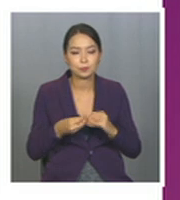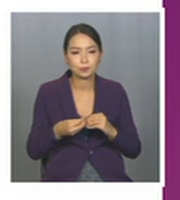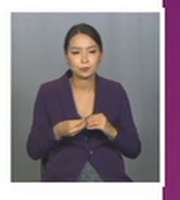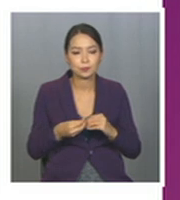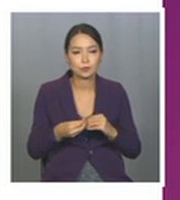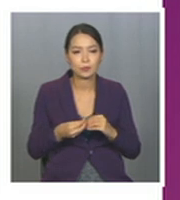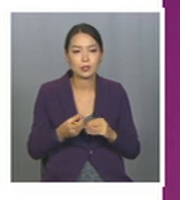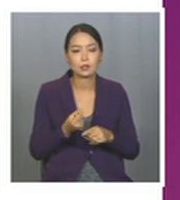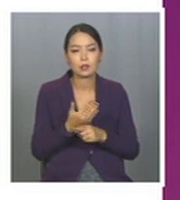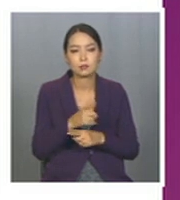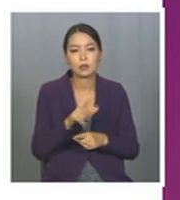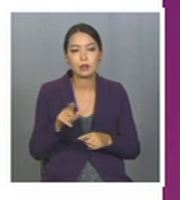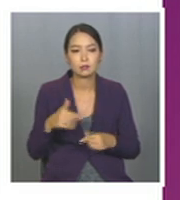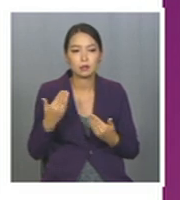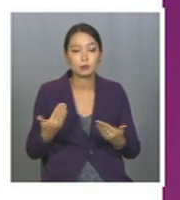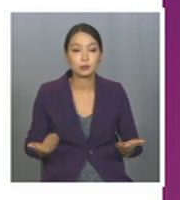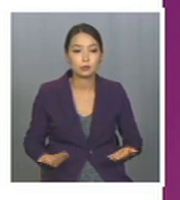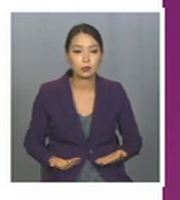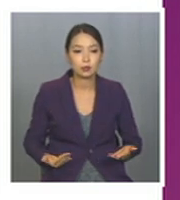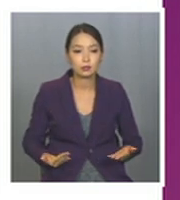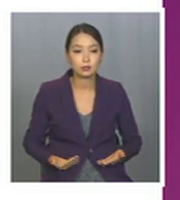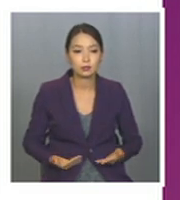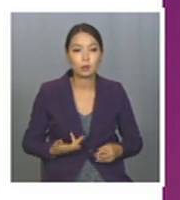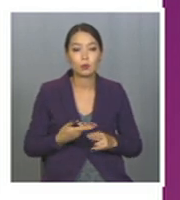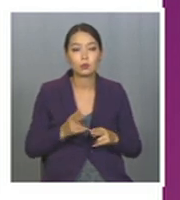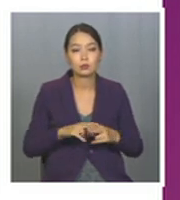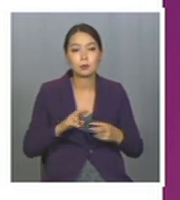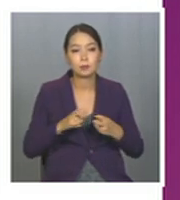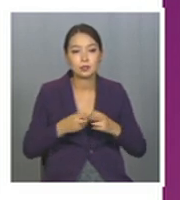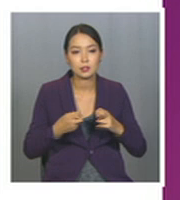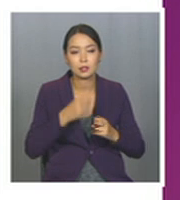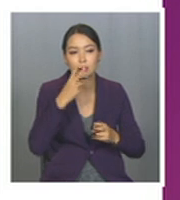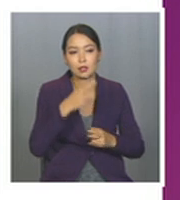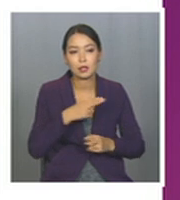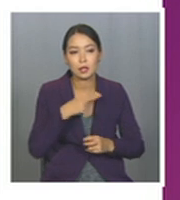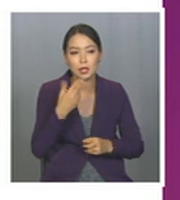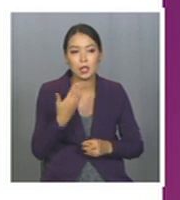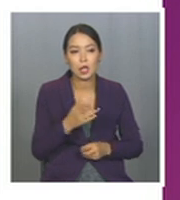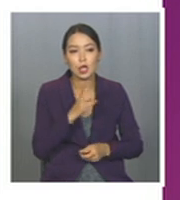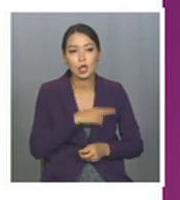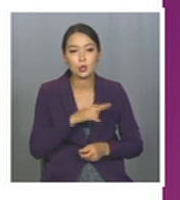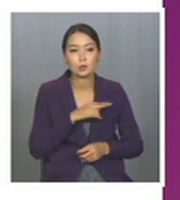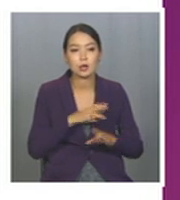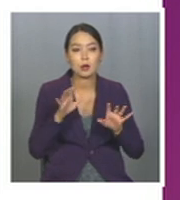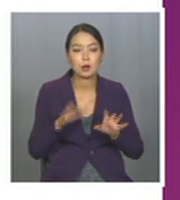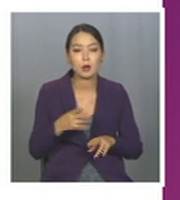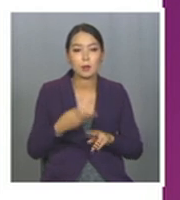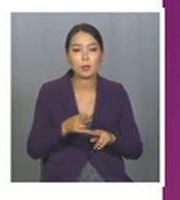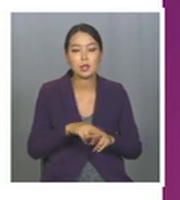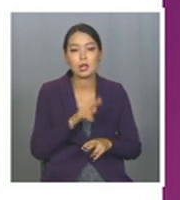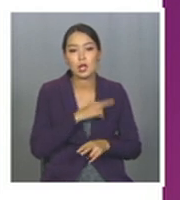қанша адам тұратындығы осы мәселені қарастырады. Келесі ресурстық база. Ресурстық